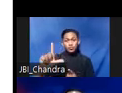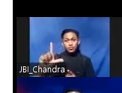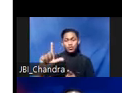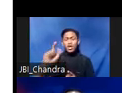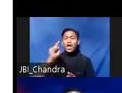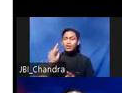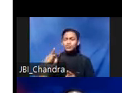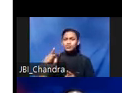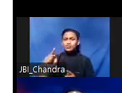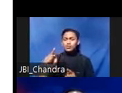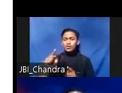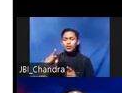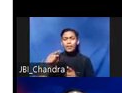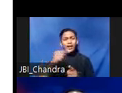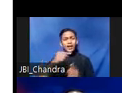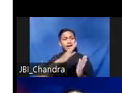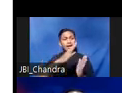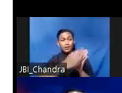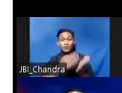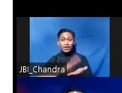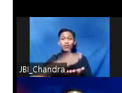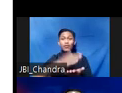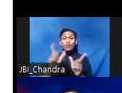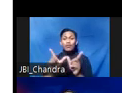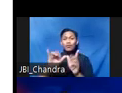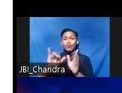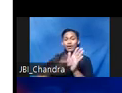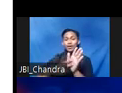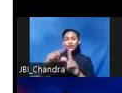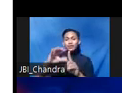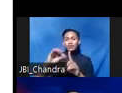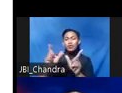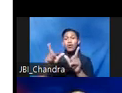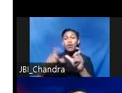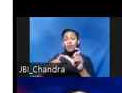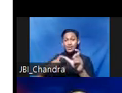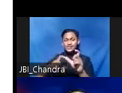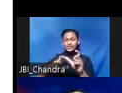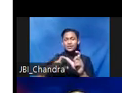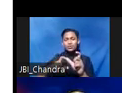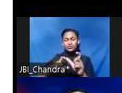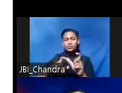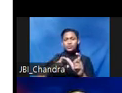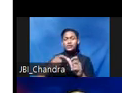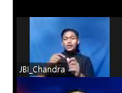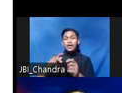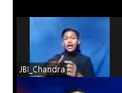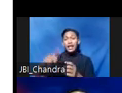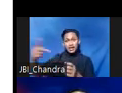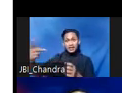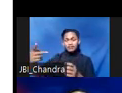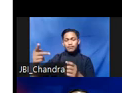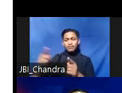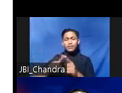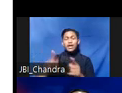Windows ori maka kami lebih nyaman menerangkan dengan mendeley desktop ya dan untuk mendeley